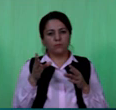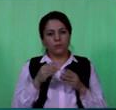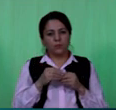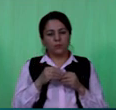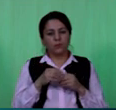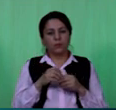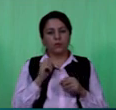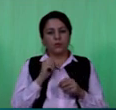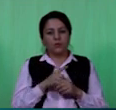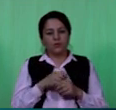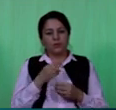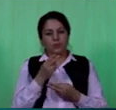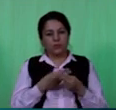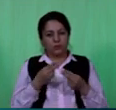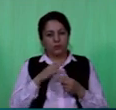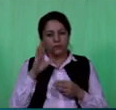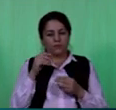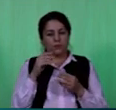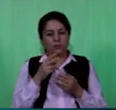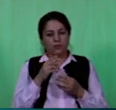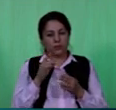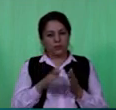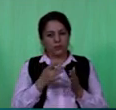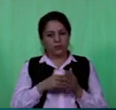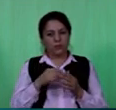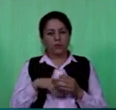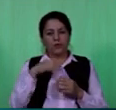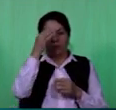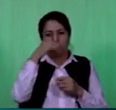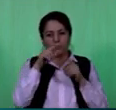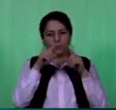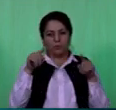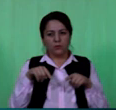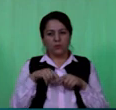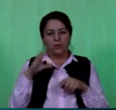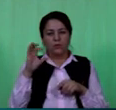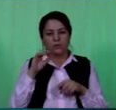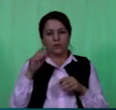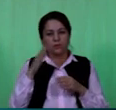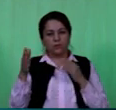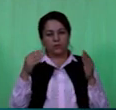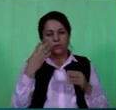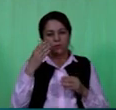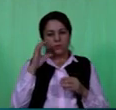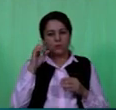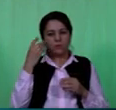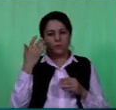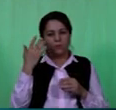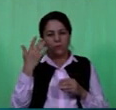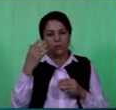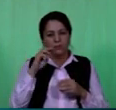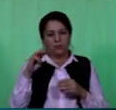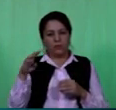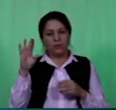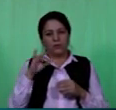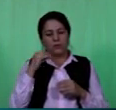задания нарисуйте в тетради прямоугольник со сторонами 4 сантиметра 5 миллиметров и